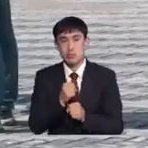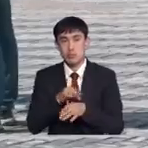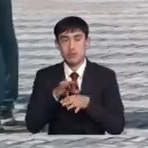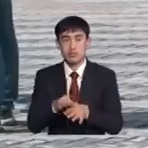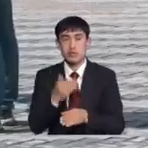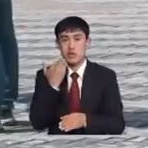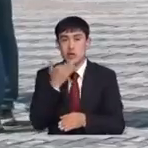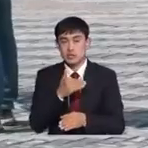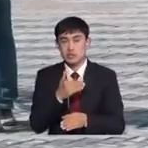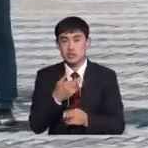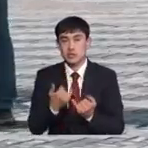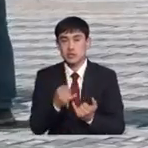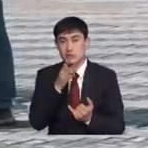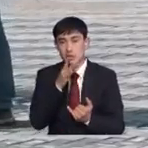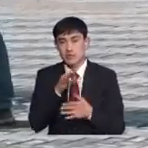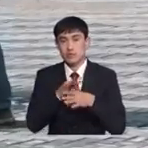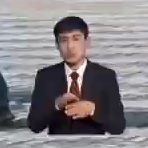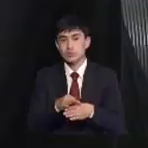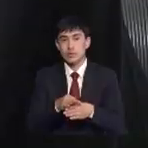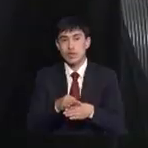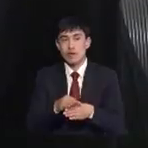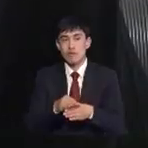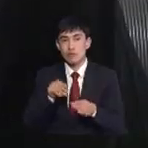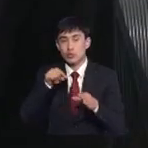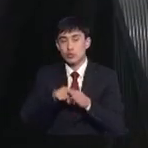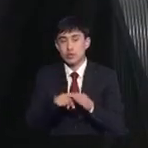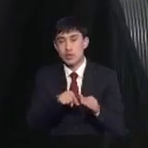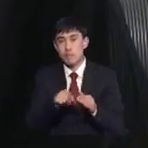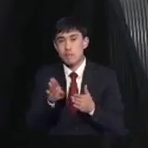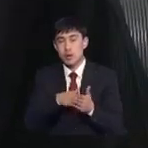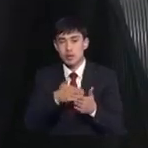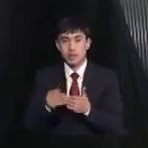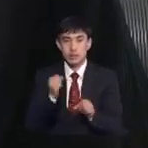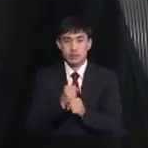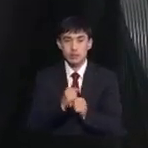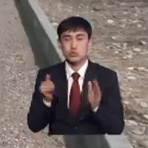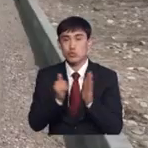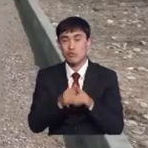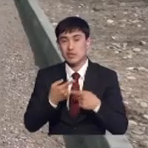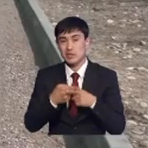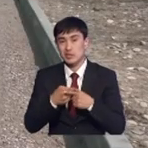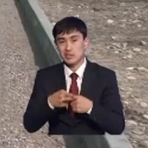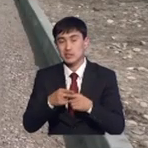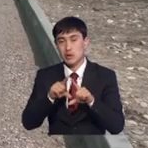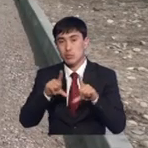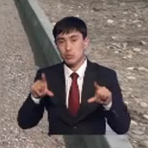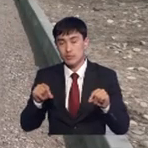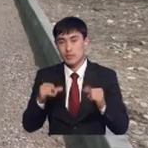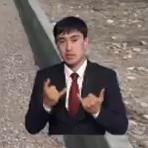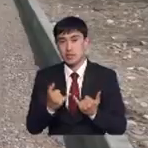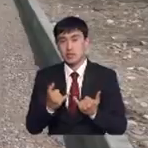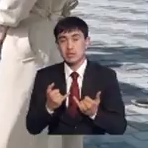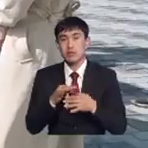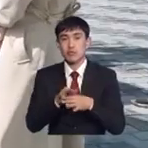проведен качественно. На данный момент ведутся внутренние малярные работы, в том числе установка технологического оборудования. Наряду с